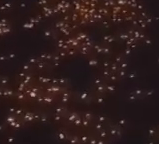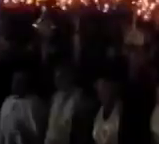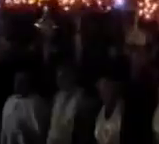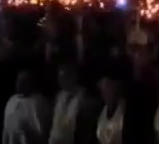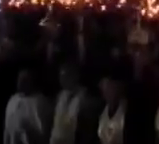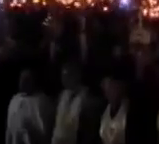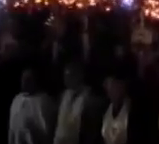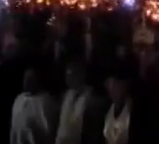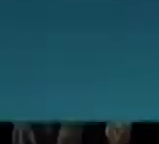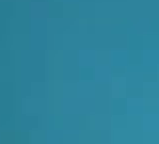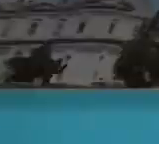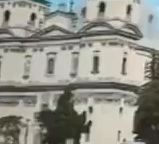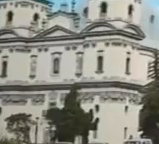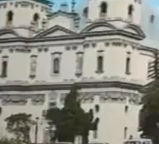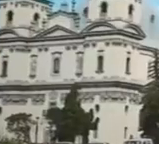Музика